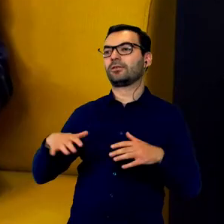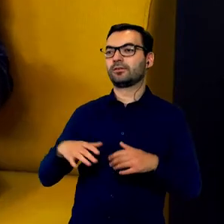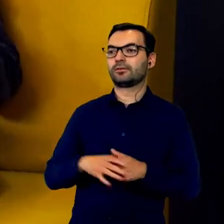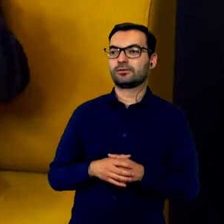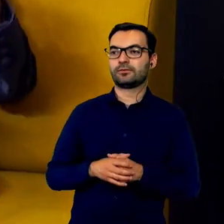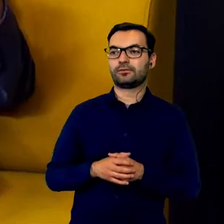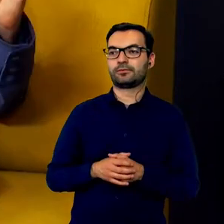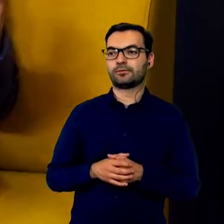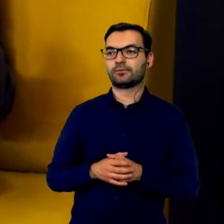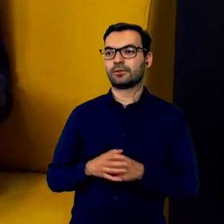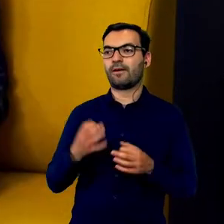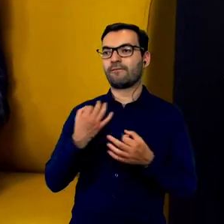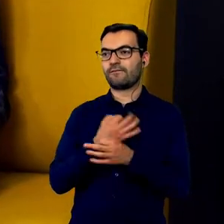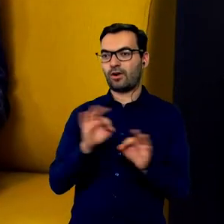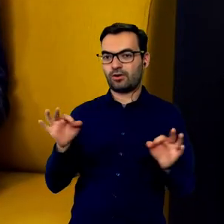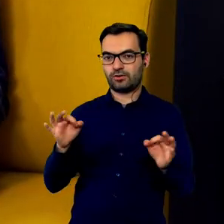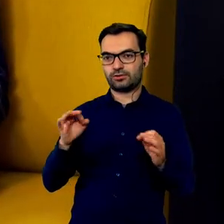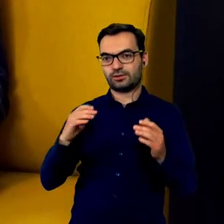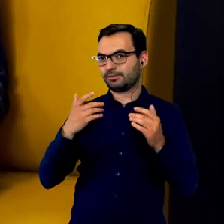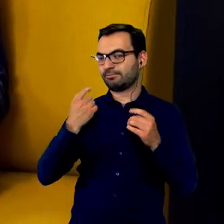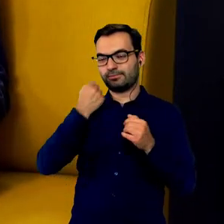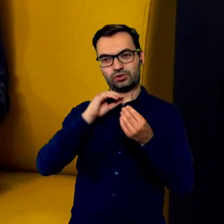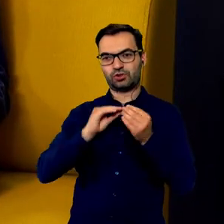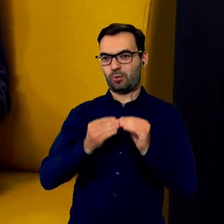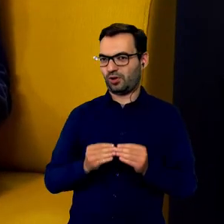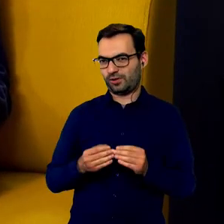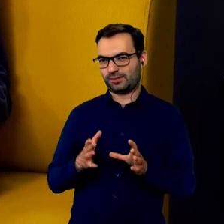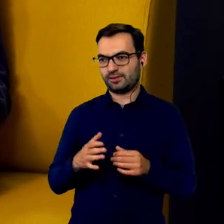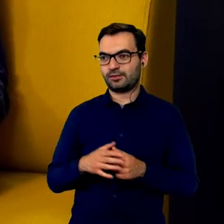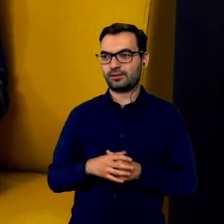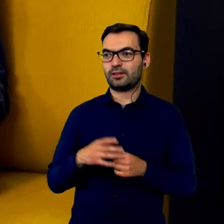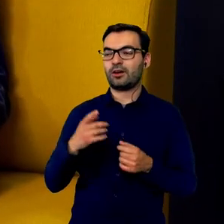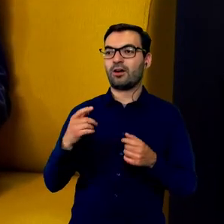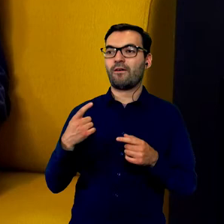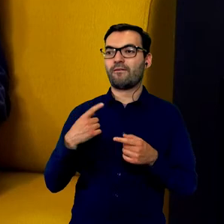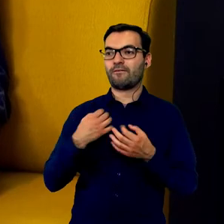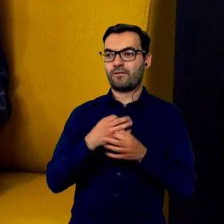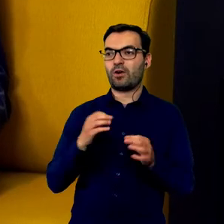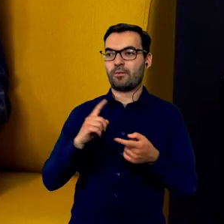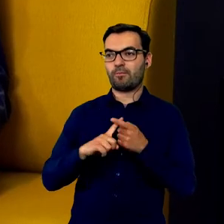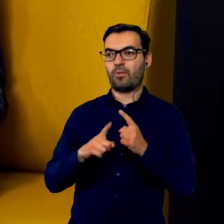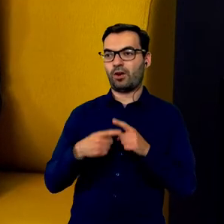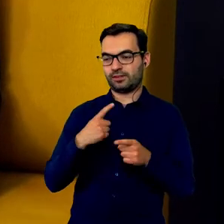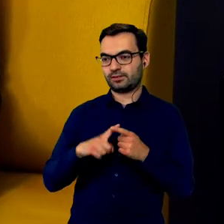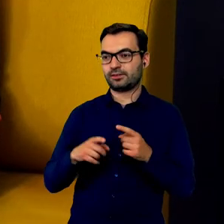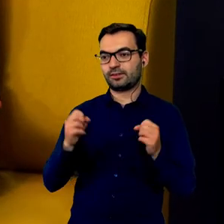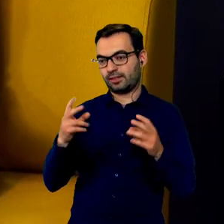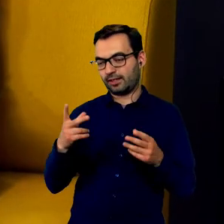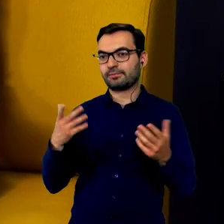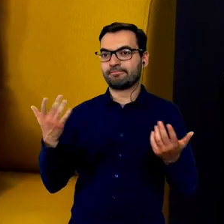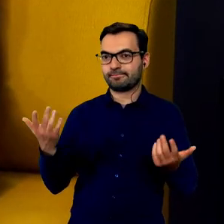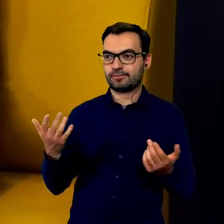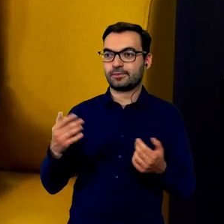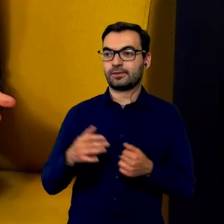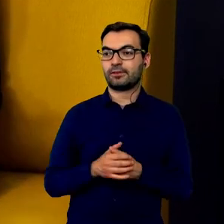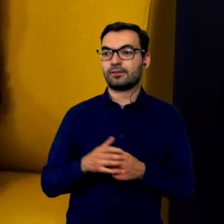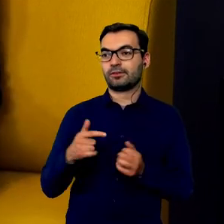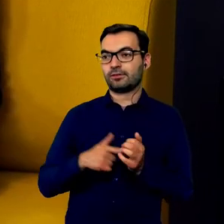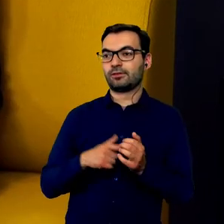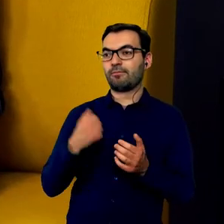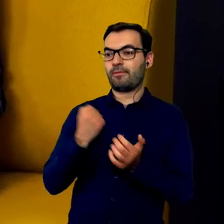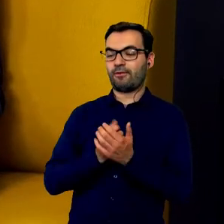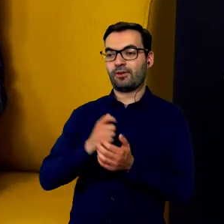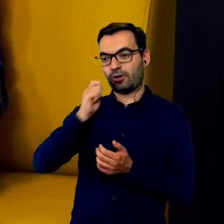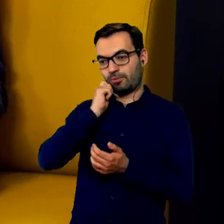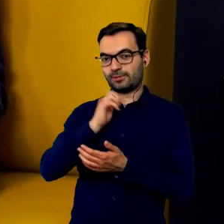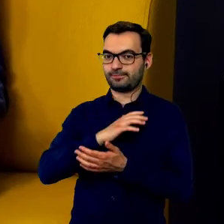bo wolność ma wiele, wiele poziomów. Tu mówimy o politycznym aspekcie, no bo wiadomo, że to, co stało się z